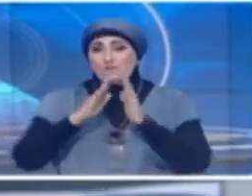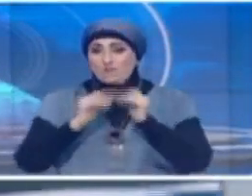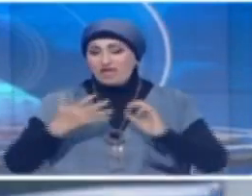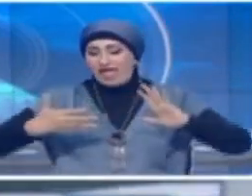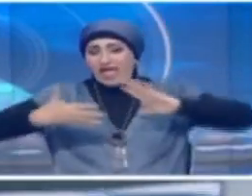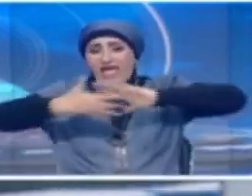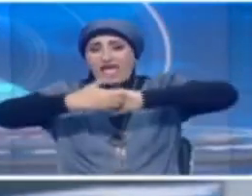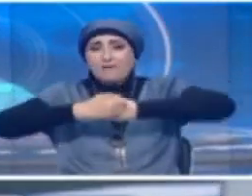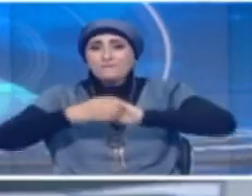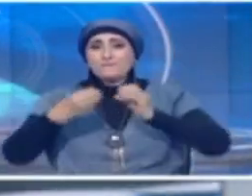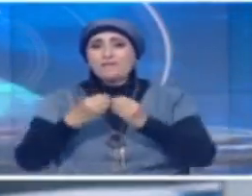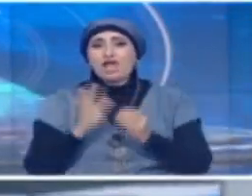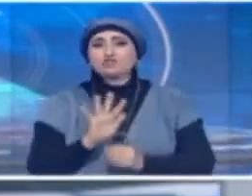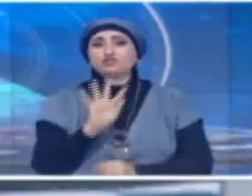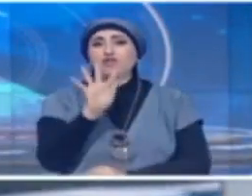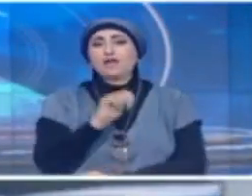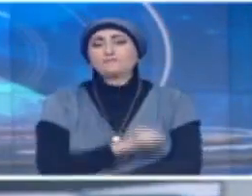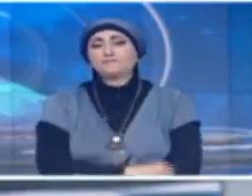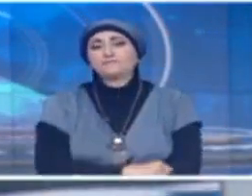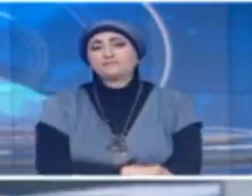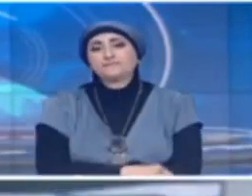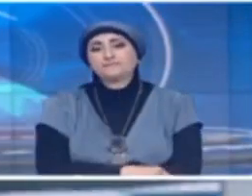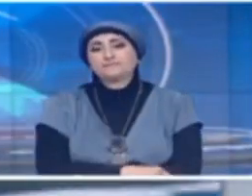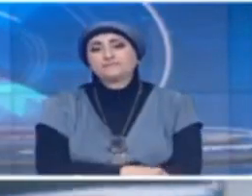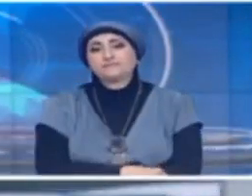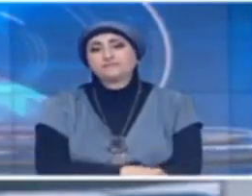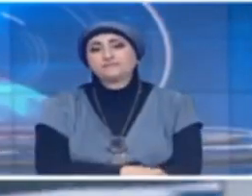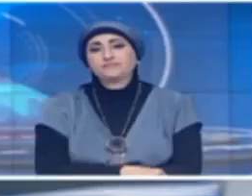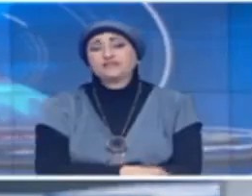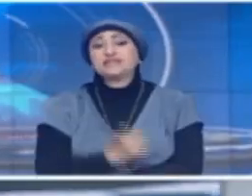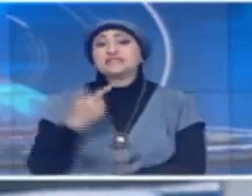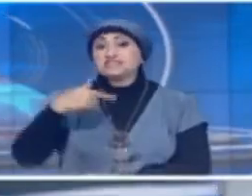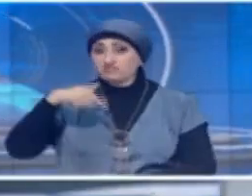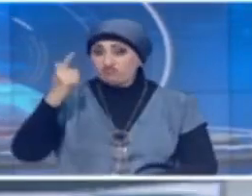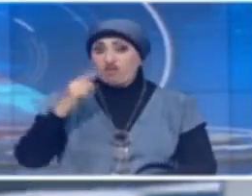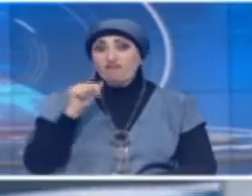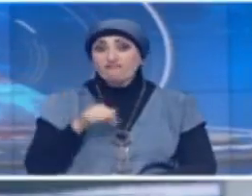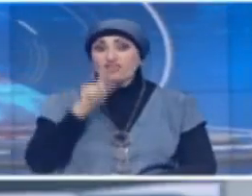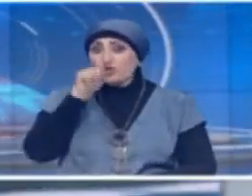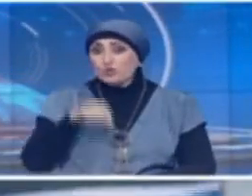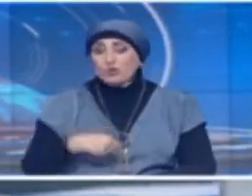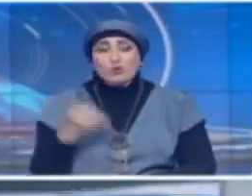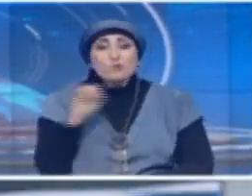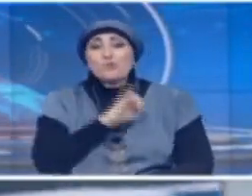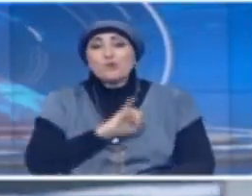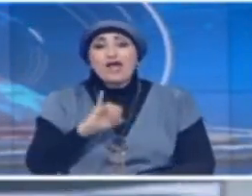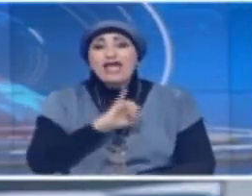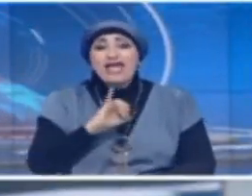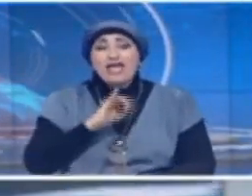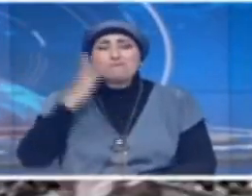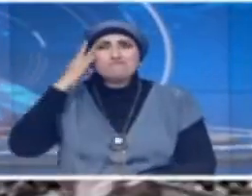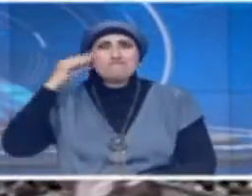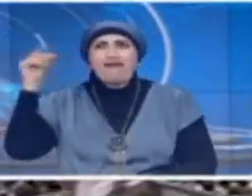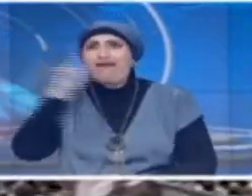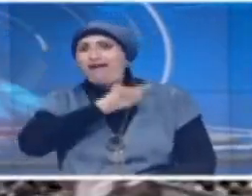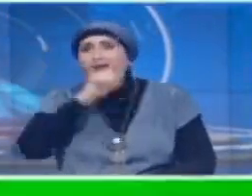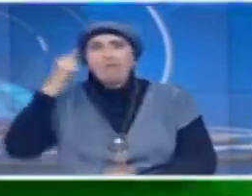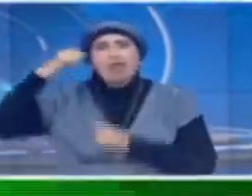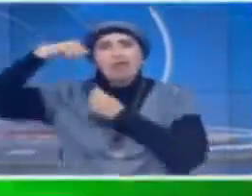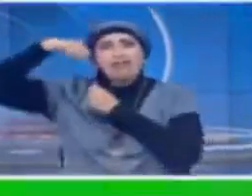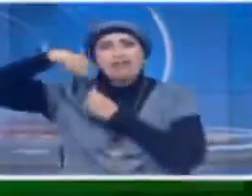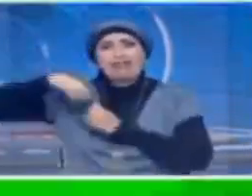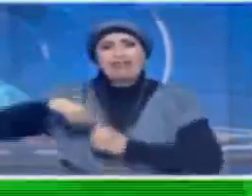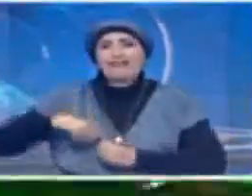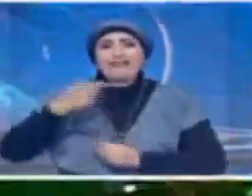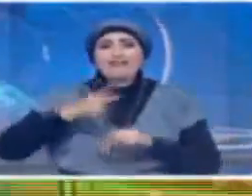بيد مع الشعب؟ بالفعل يمكن هذا اليوم هو يوم الفصل، يوم مشهود تاريخ الامه المصريه، يوم